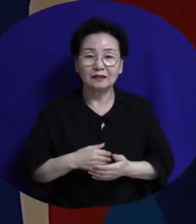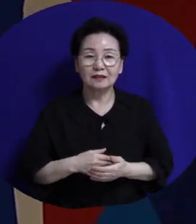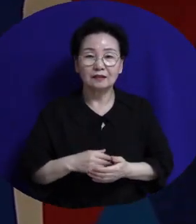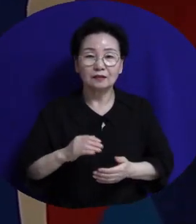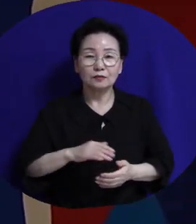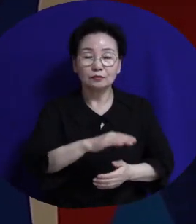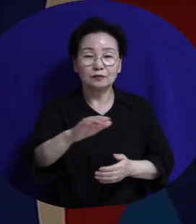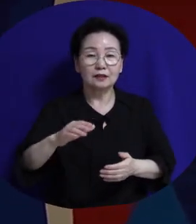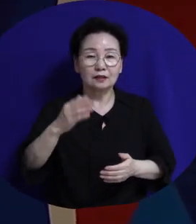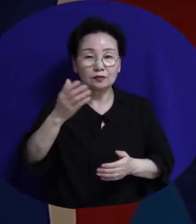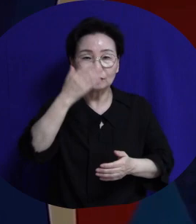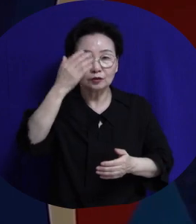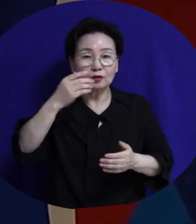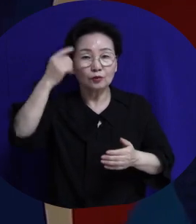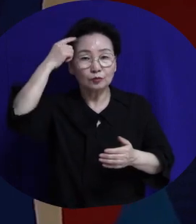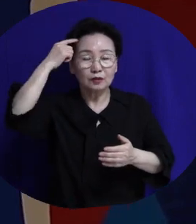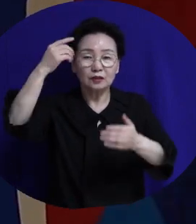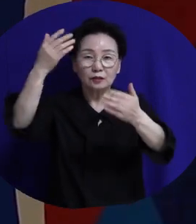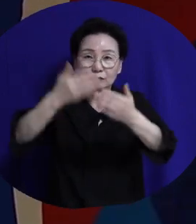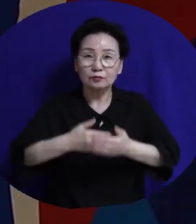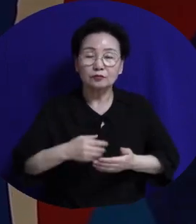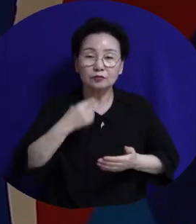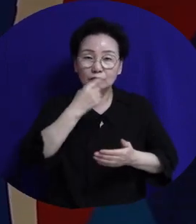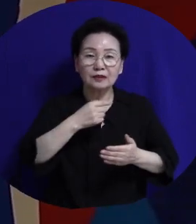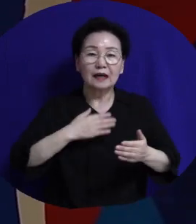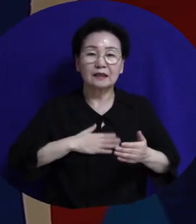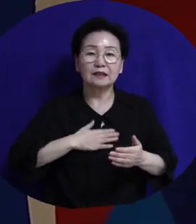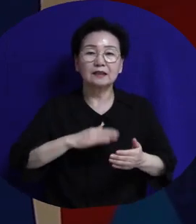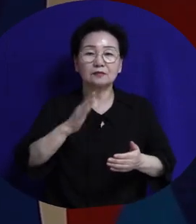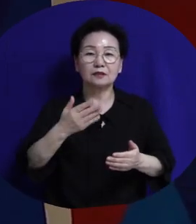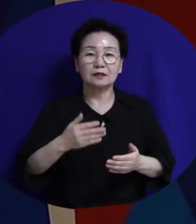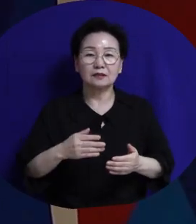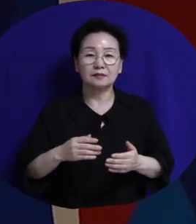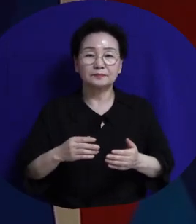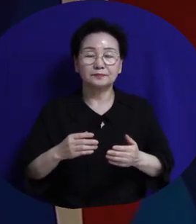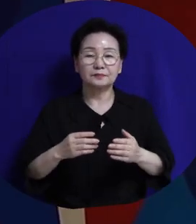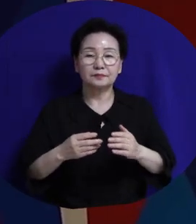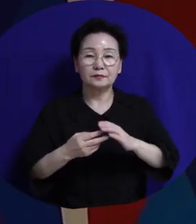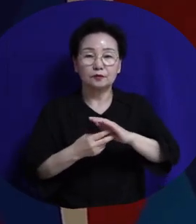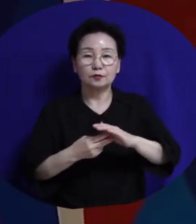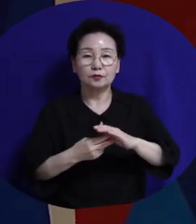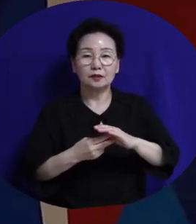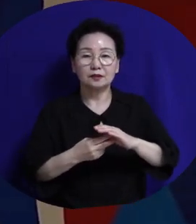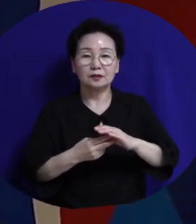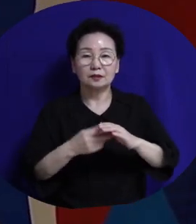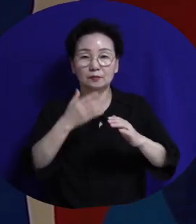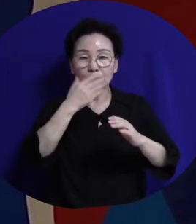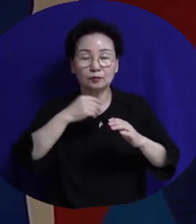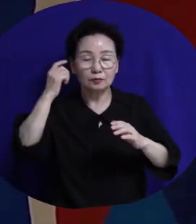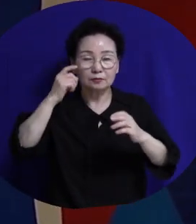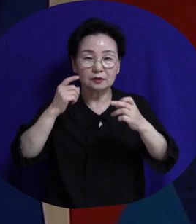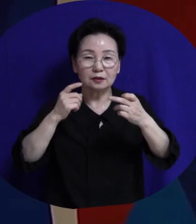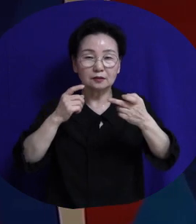우리가 성령을 왜 준 걸 알아야 합니다. 요한복음 16장